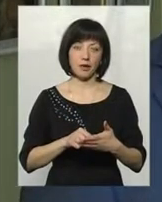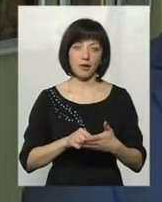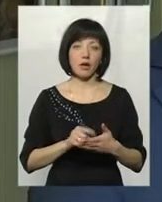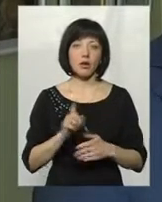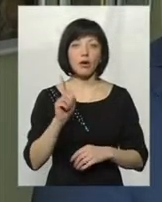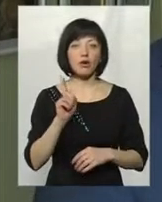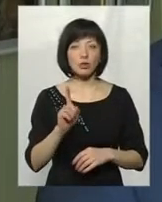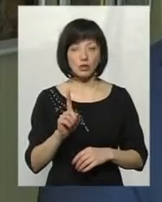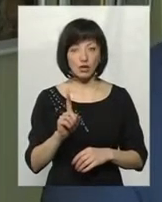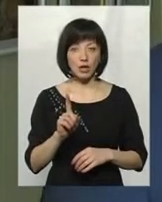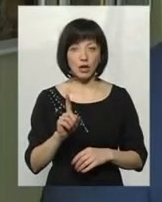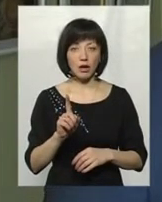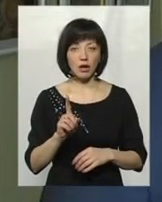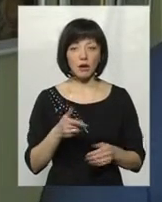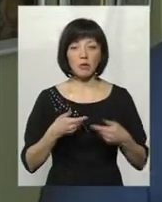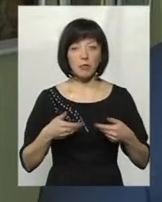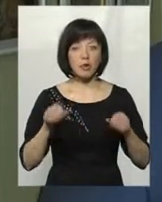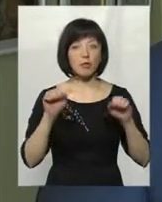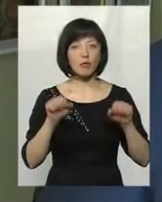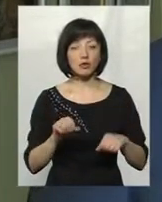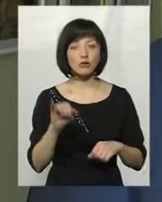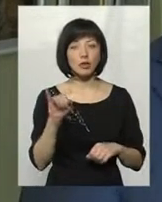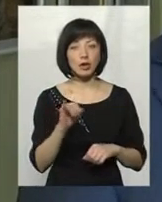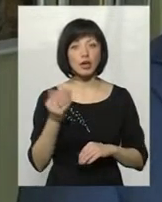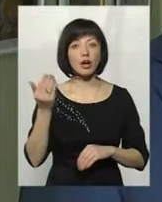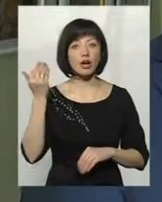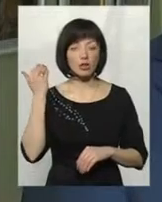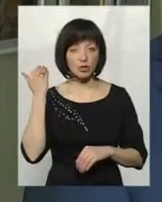Хоча ми можемо і раніше